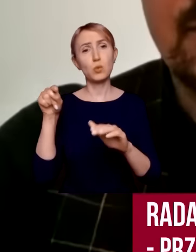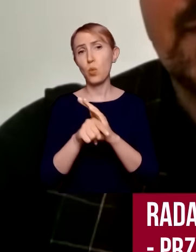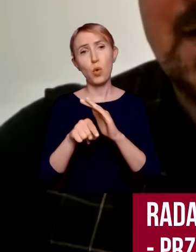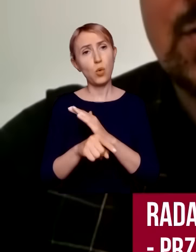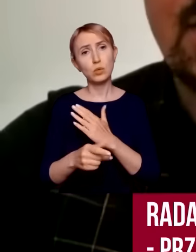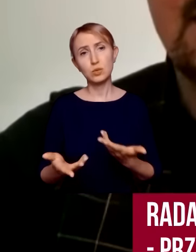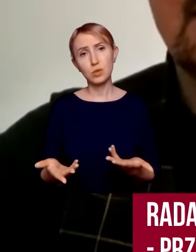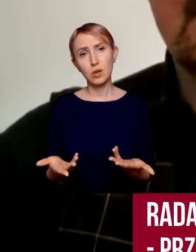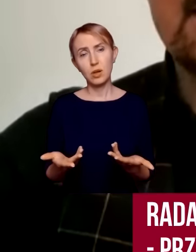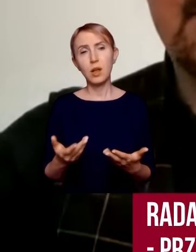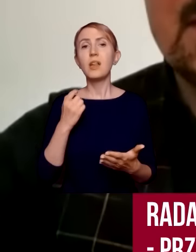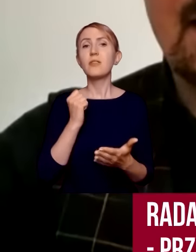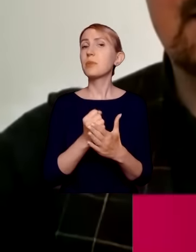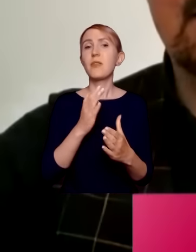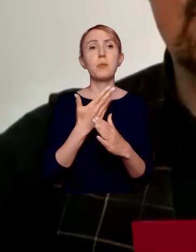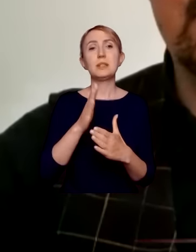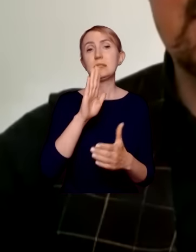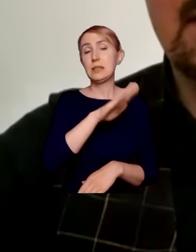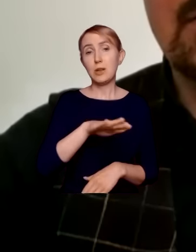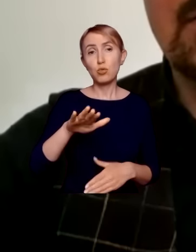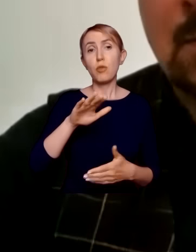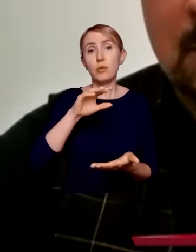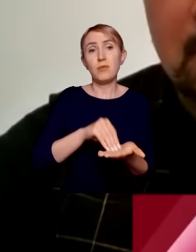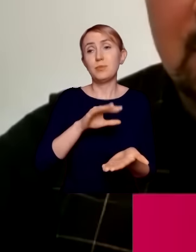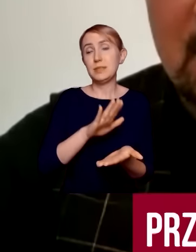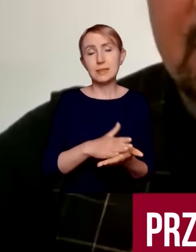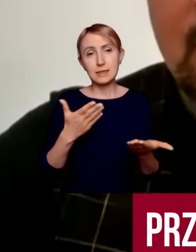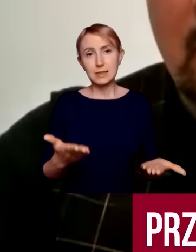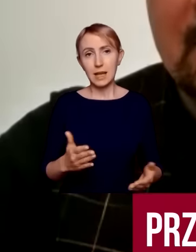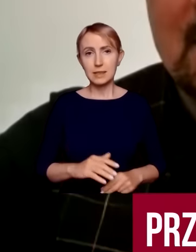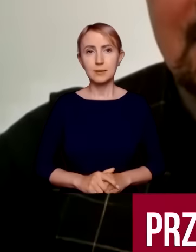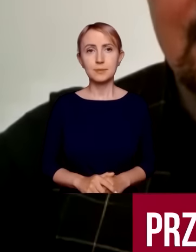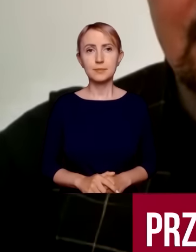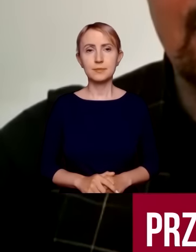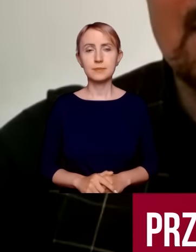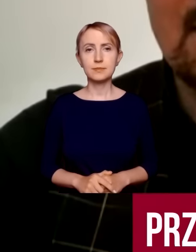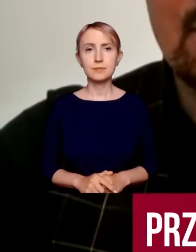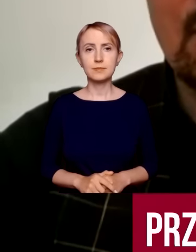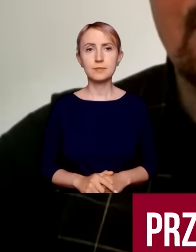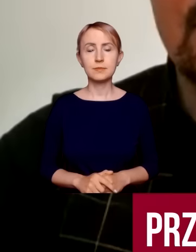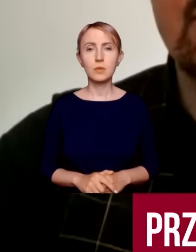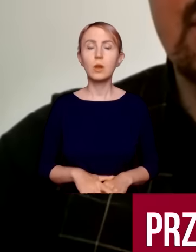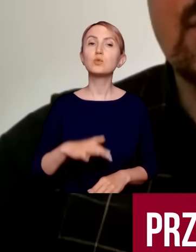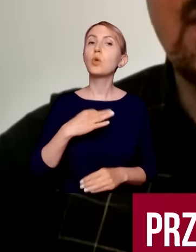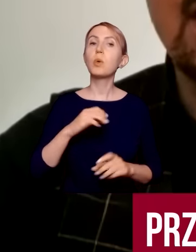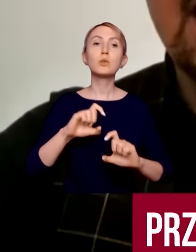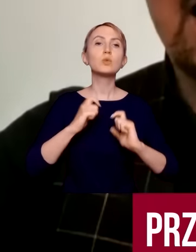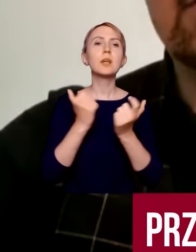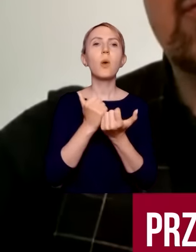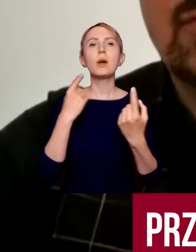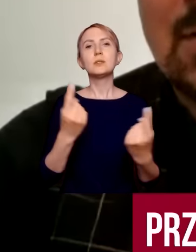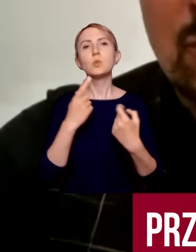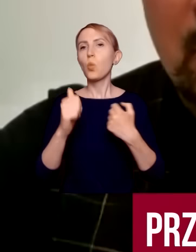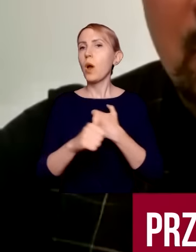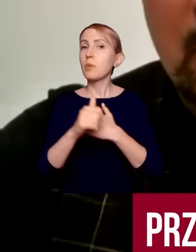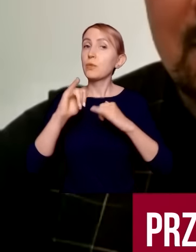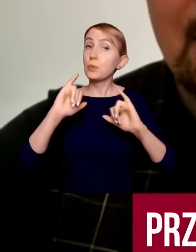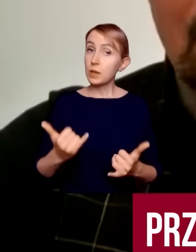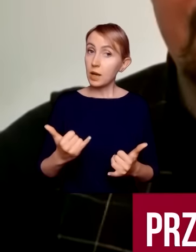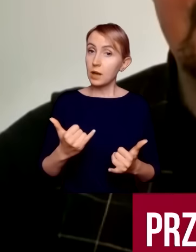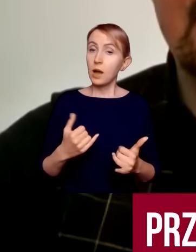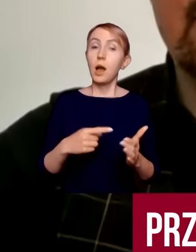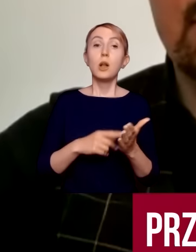prawie międzynarodowym wyraźnie zapisane, tak, już bez względu na to, że jest przedmiotem tej całej sytuacji i też jego los jest ciężki, ale to tutaj